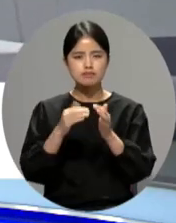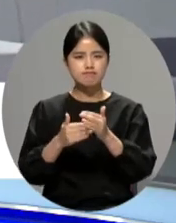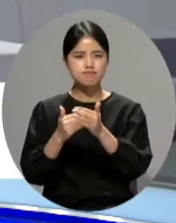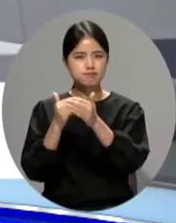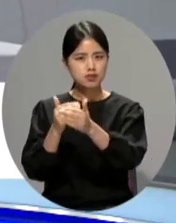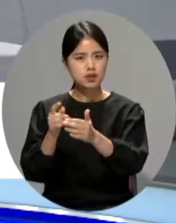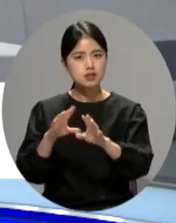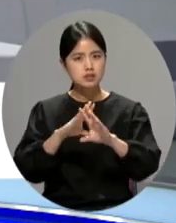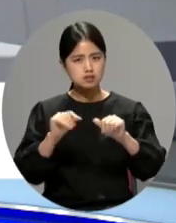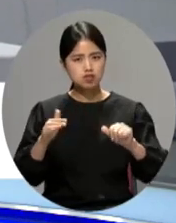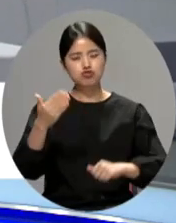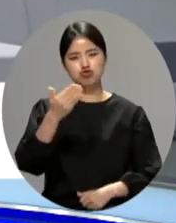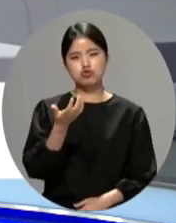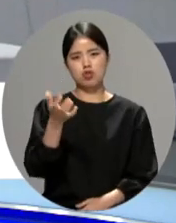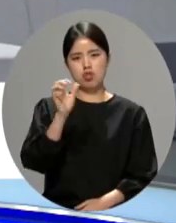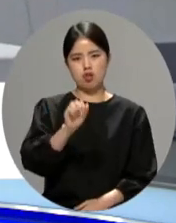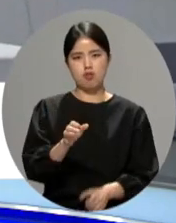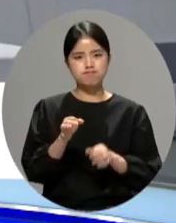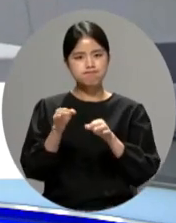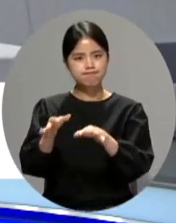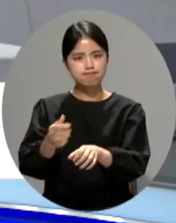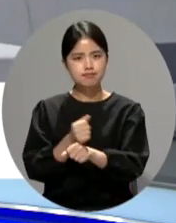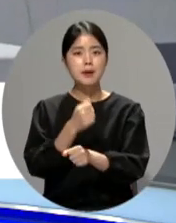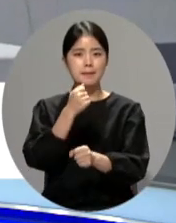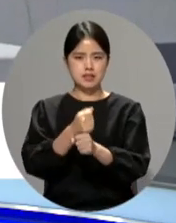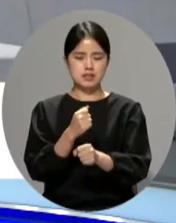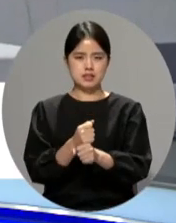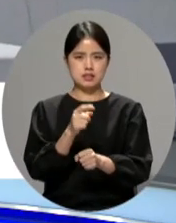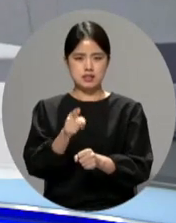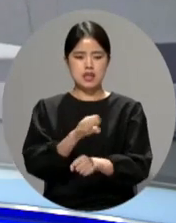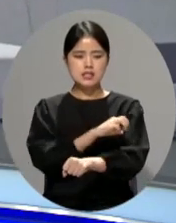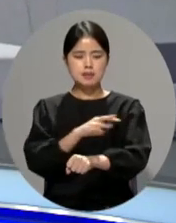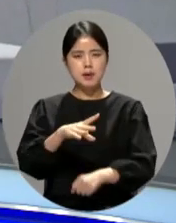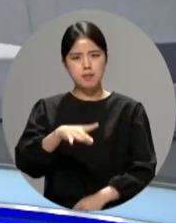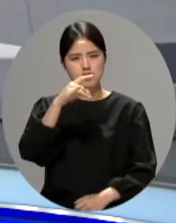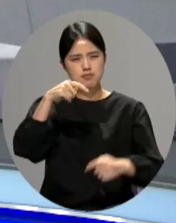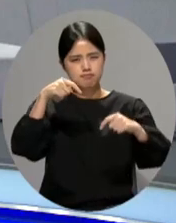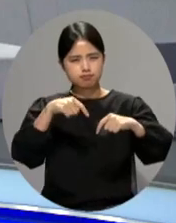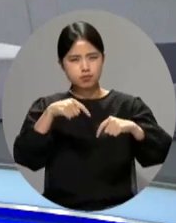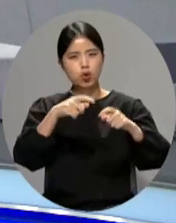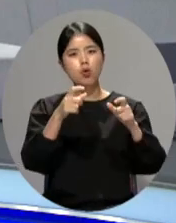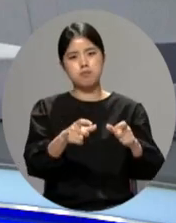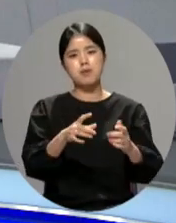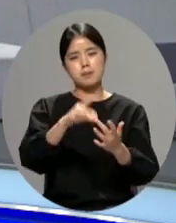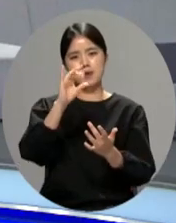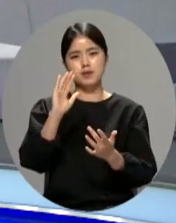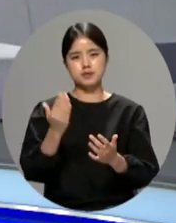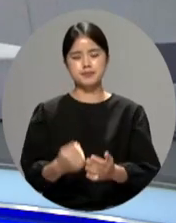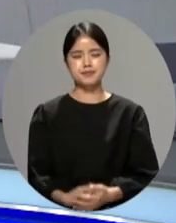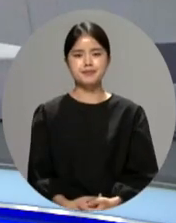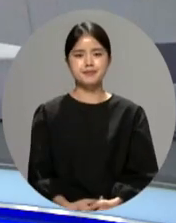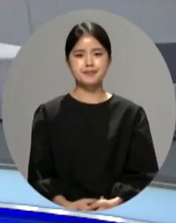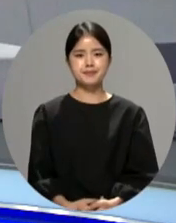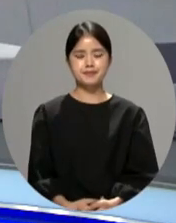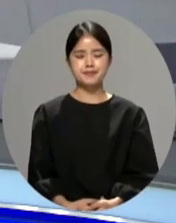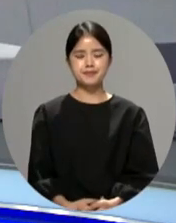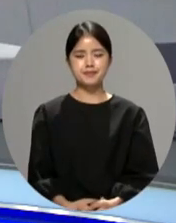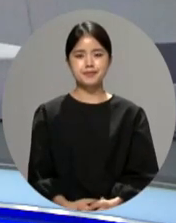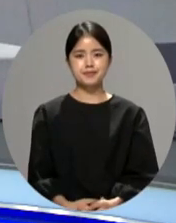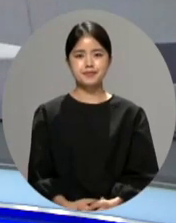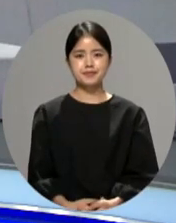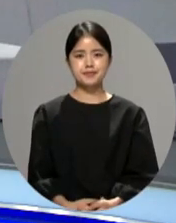단지를 9천억 원에 투입해 조성하는데 새만금이 우선 협상 대상지로 선정됐습니다. 강동엽 기자가